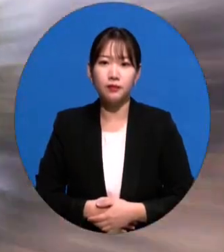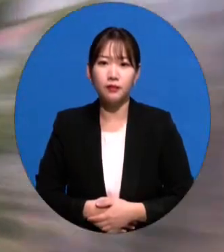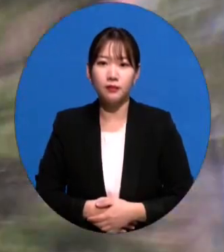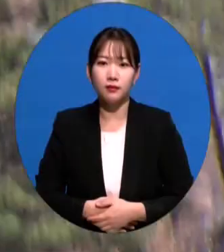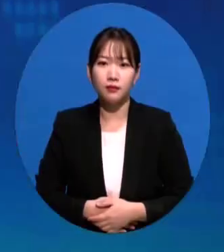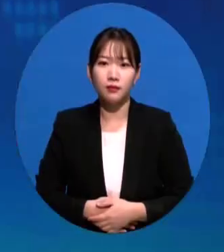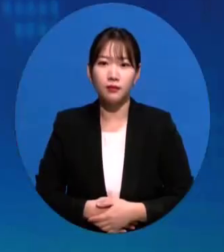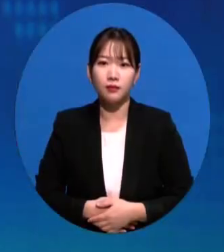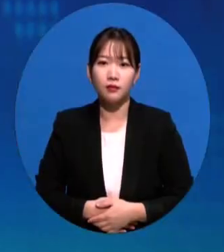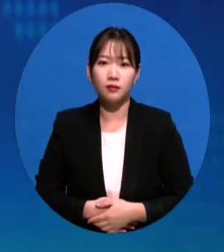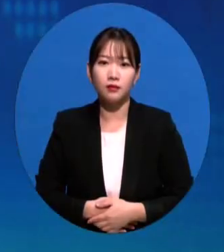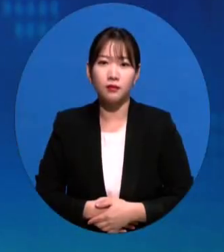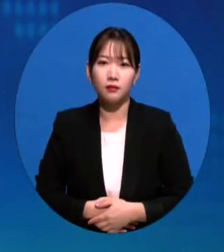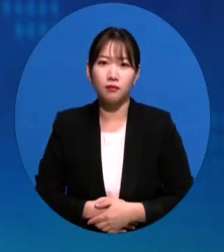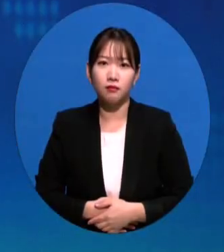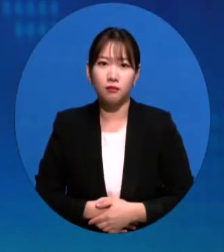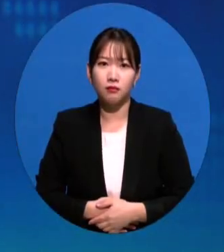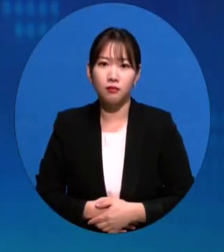김초롱입니다.